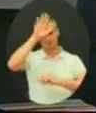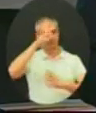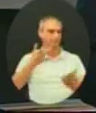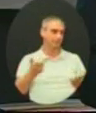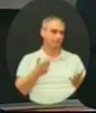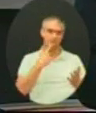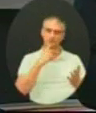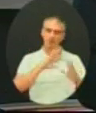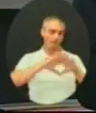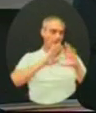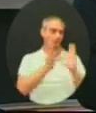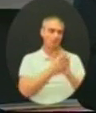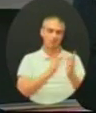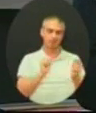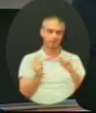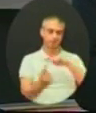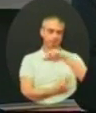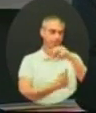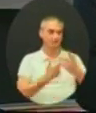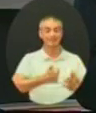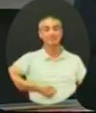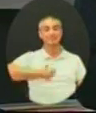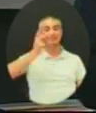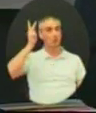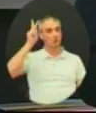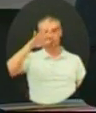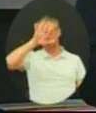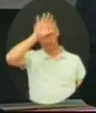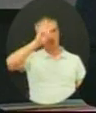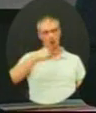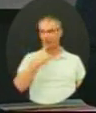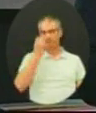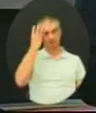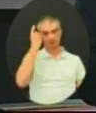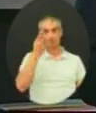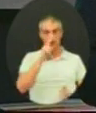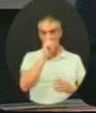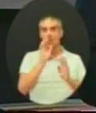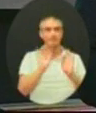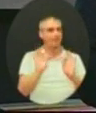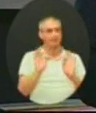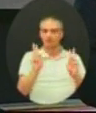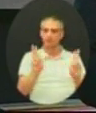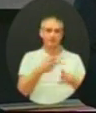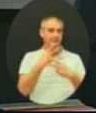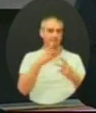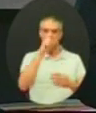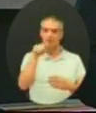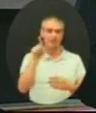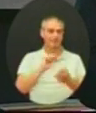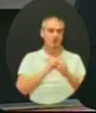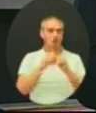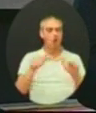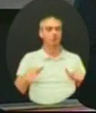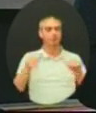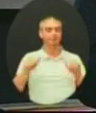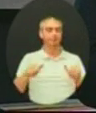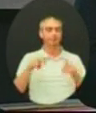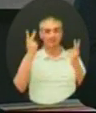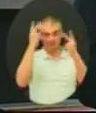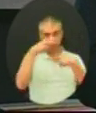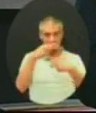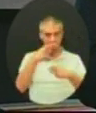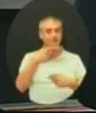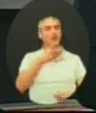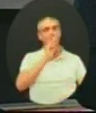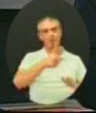החבילה מכל הכיוונים, שר החוץ זריף לא אומר את הדברים סתם, כי כנראה שבאמת לא ניתן לבטל או לסגת מההסכם הזה. את זה אני חושב